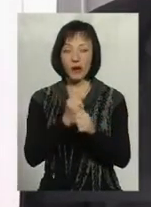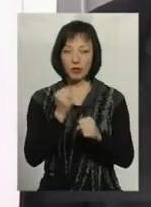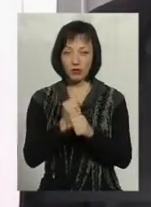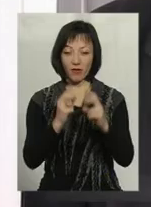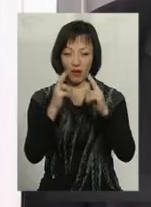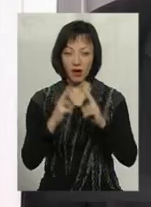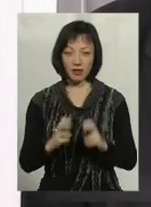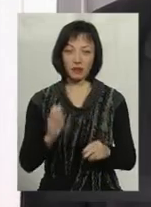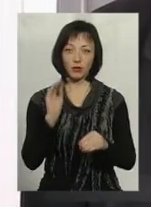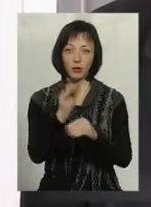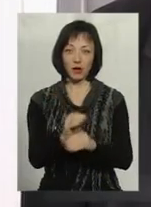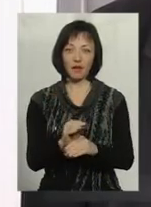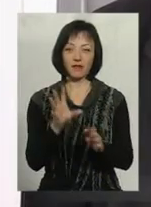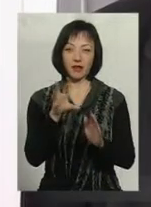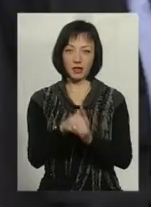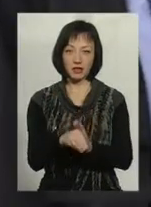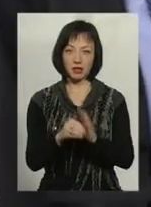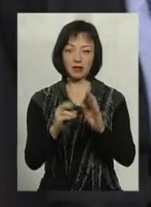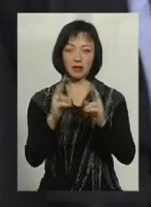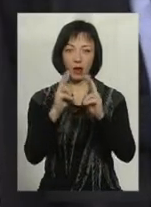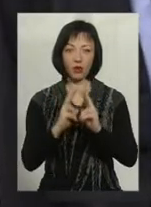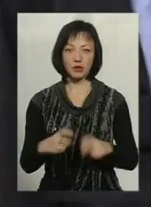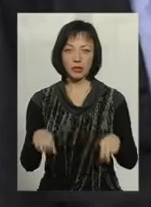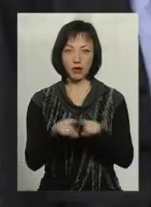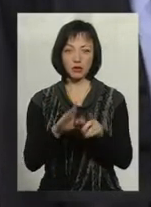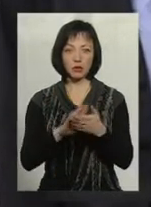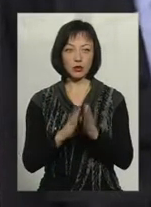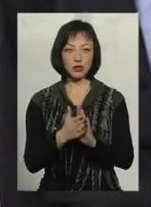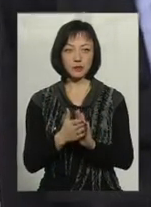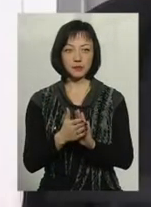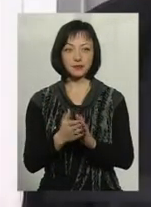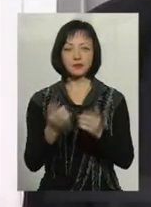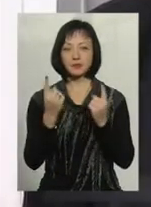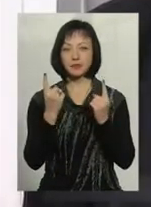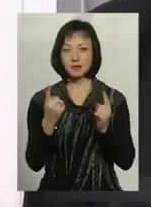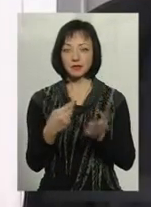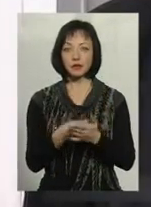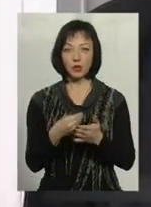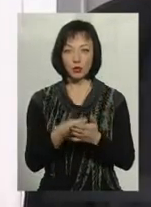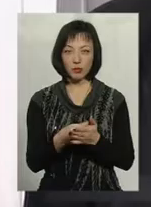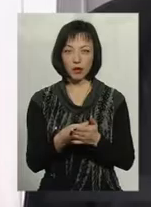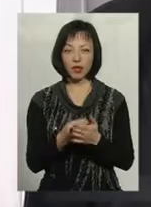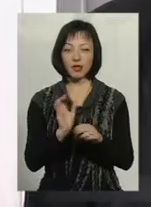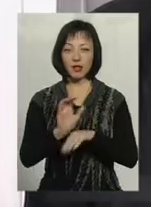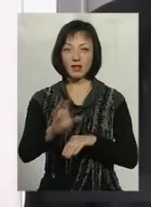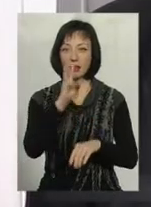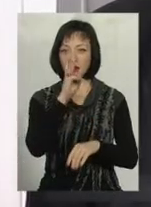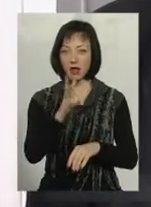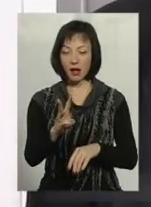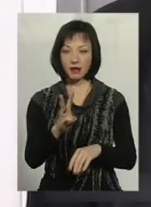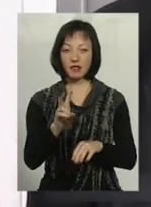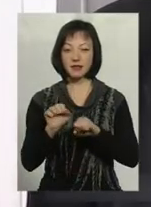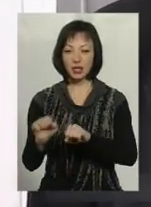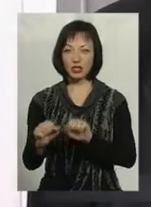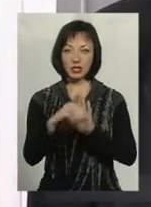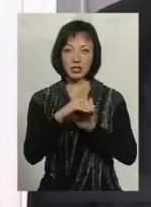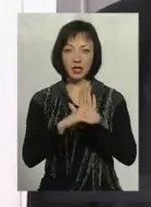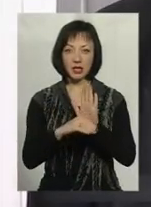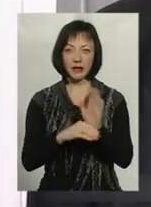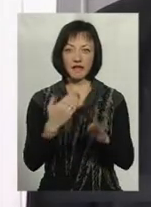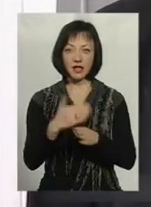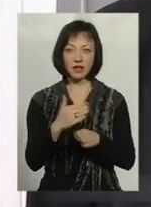бюджету, який далі маємо розподіляти. Нині тривають роботи в Хмельницькому,